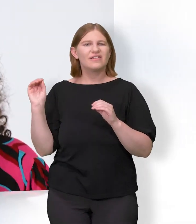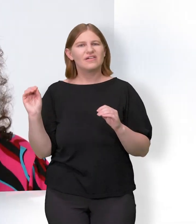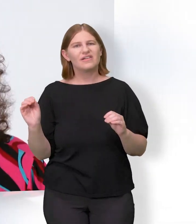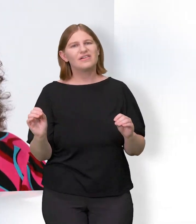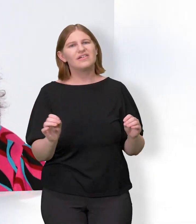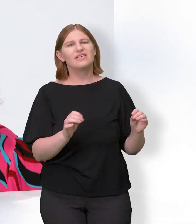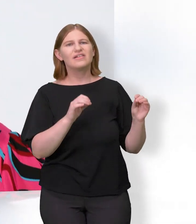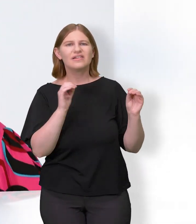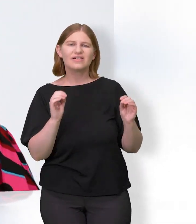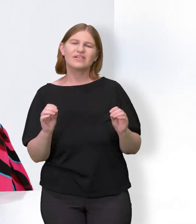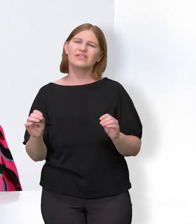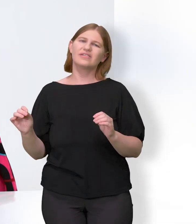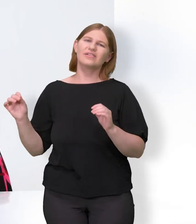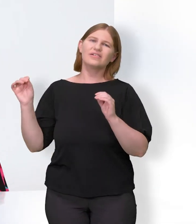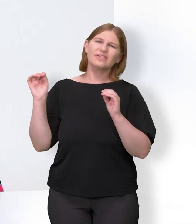Oh,